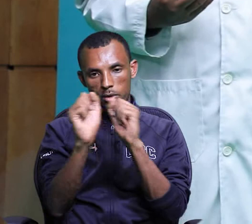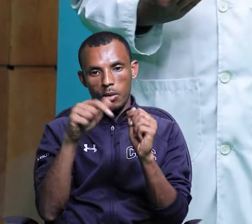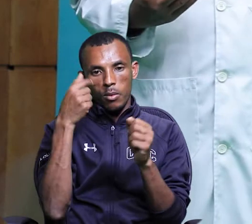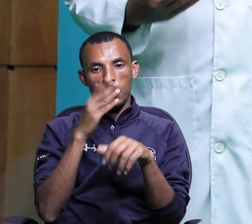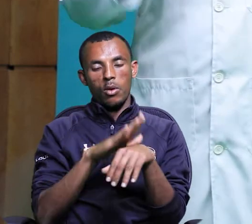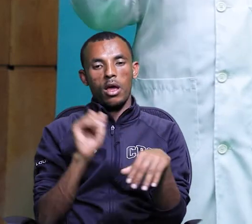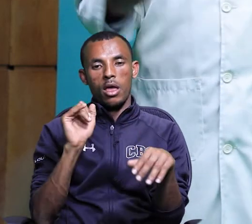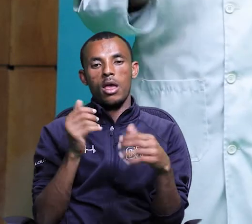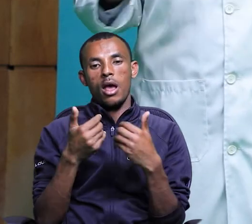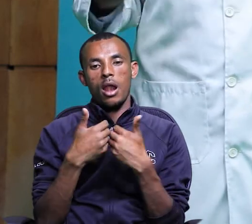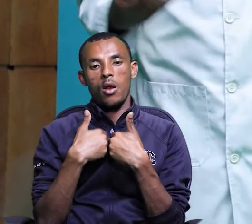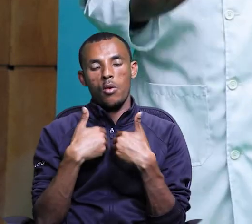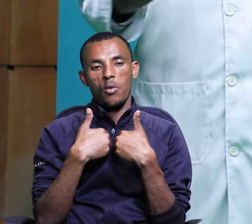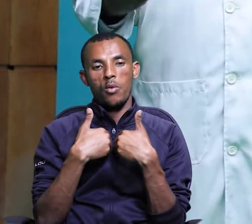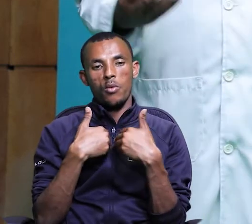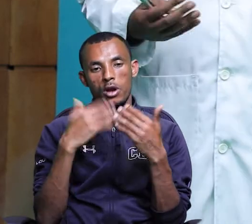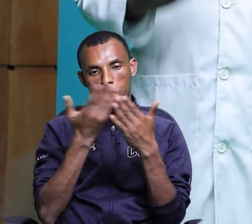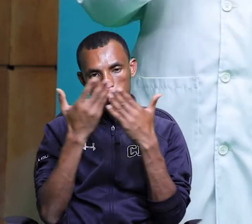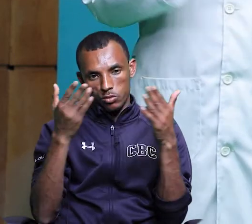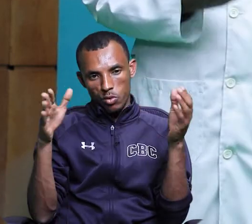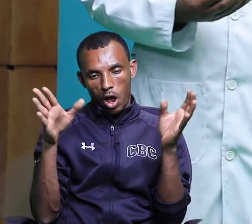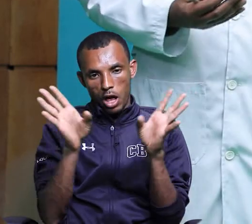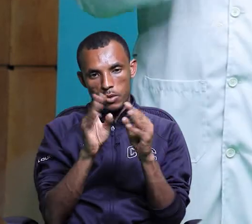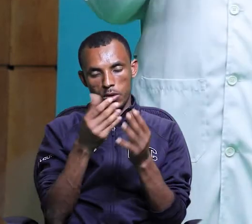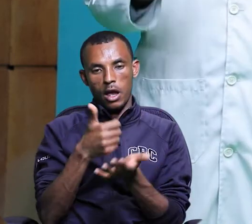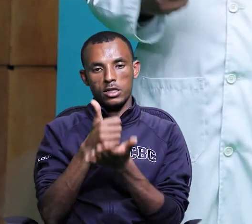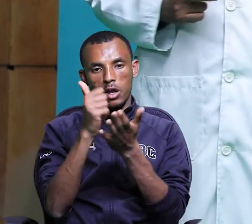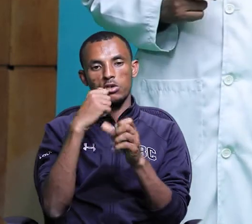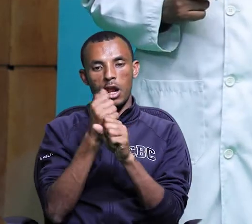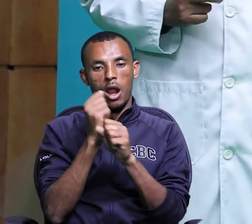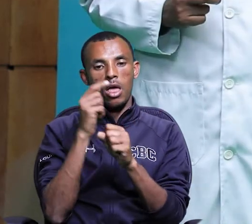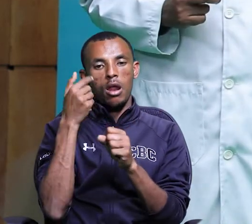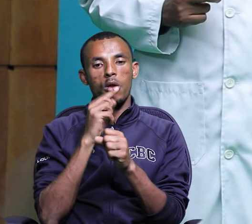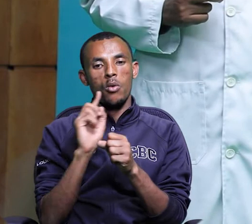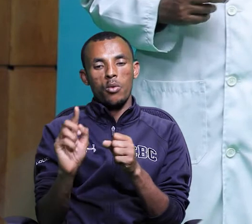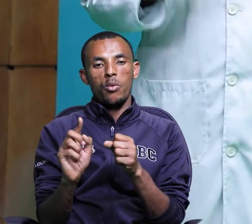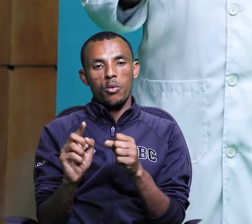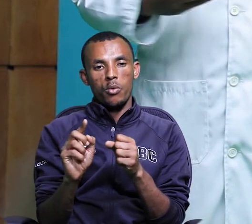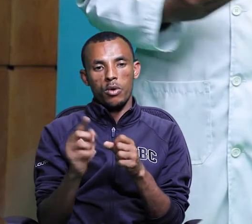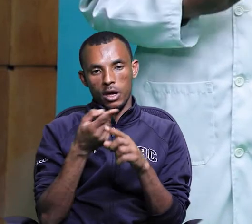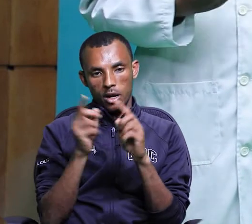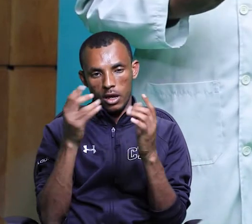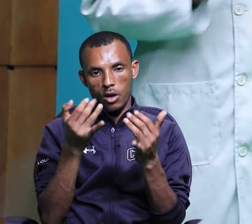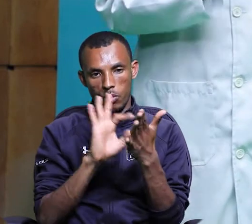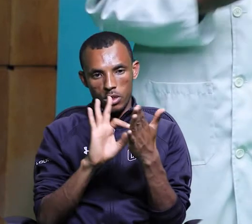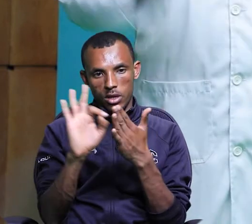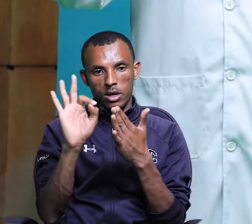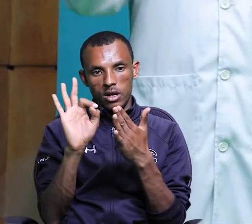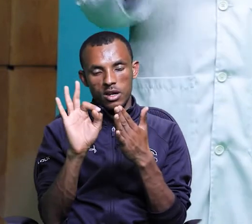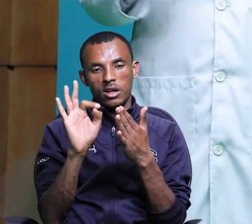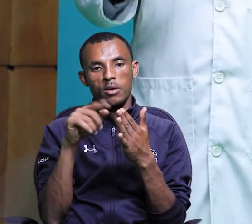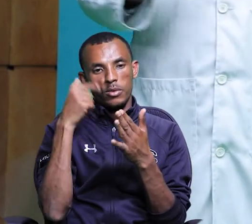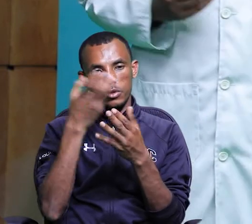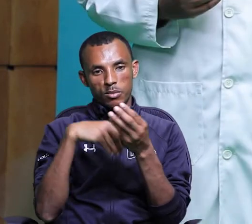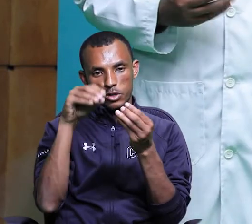ላይ ያሉኝን ግብዓቶች ሁሉ አሰባስቤ አግዛለሁ፣ ሰራለሁ እያለ ነው። ግን ይህ ቁጥር እንደምትሉኝ